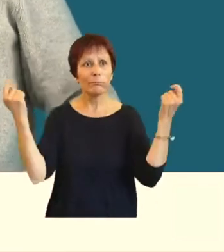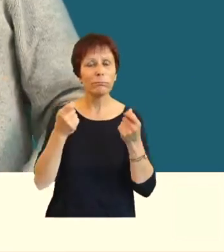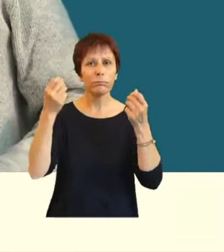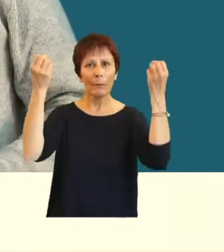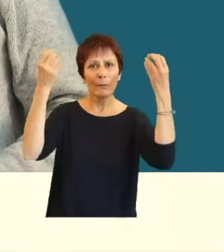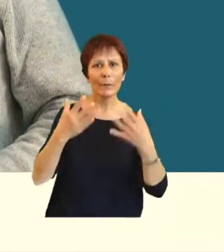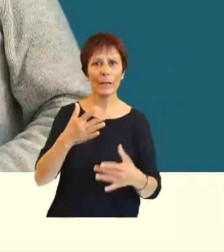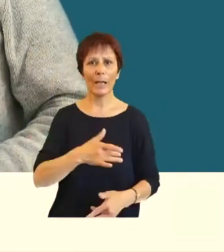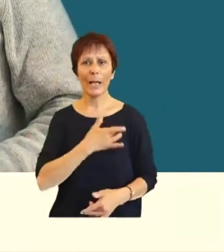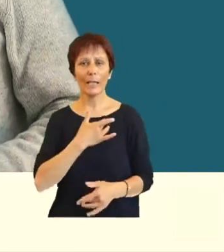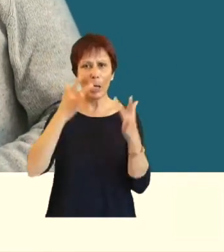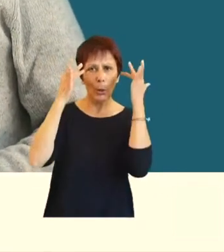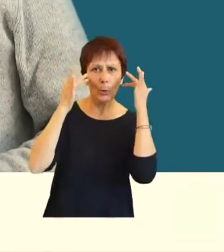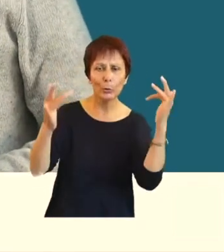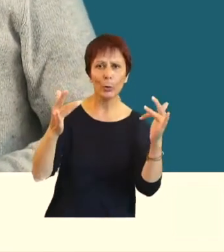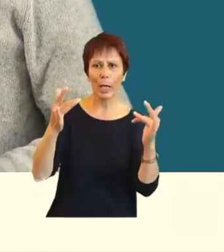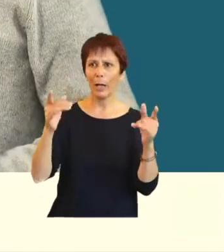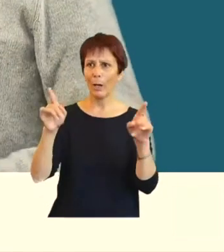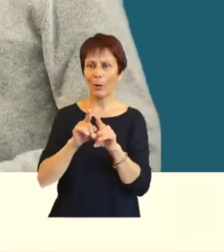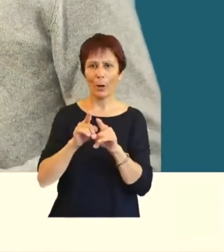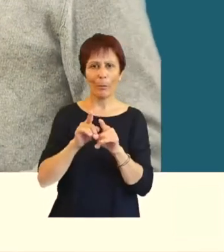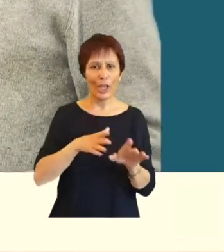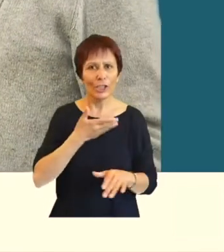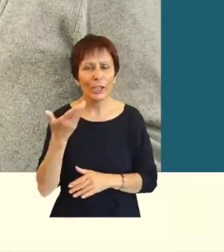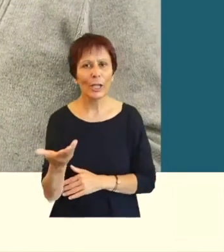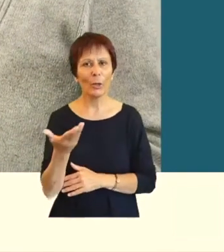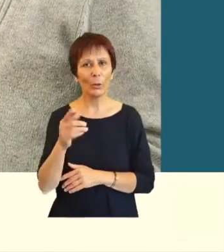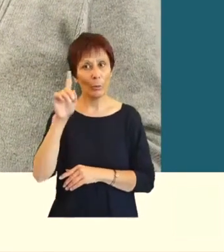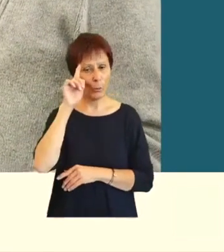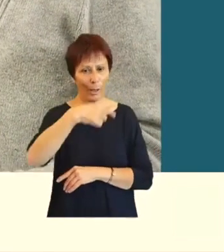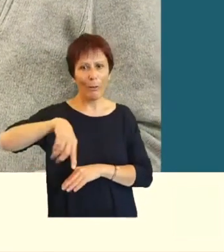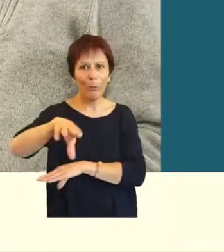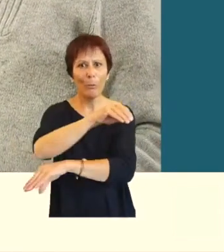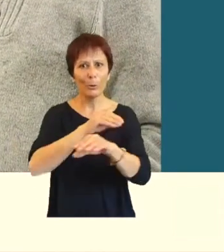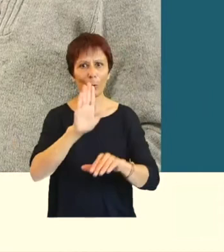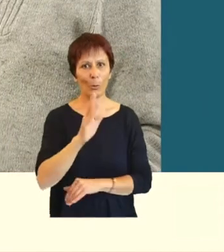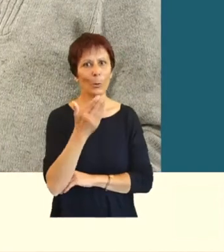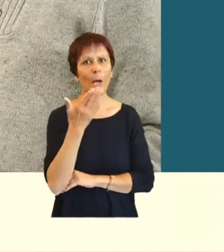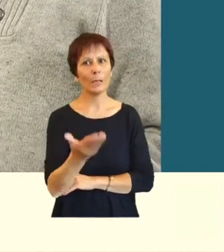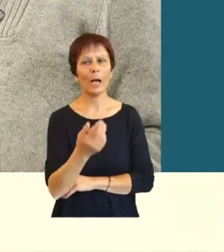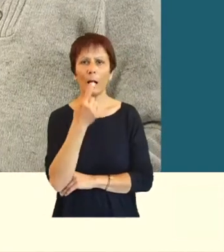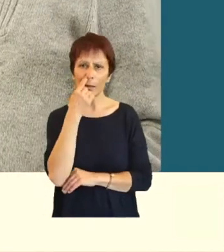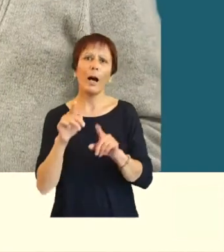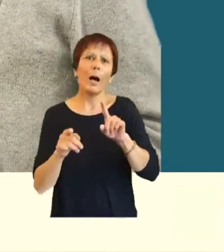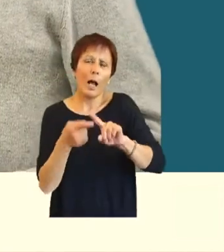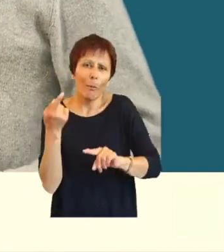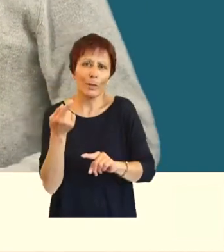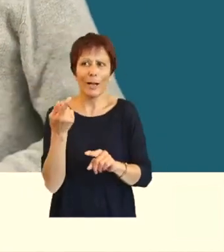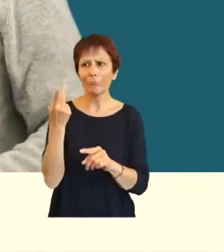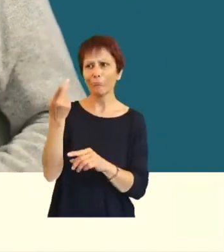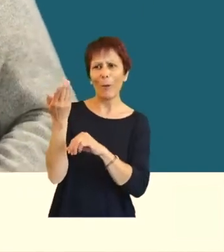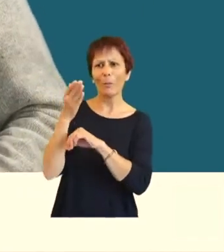généreux, en phase avec les attentes de notre population. Voilà, enfin, il me semble qu'il y a dans votre